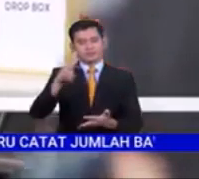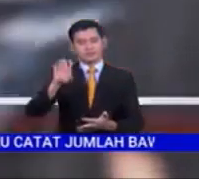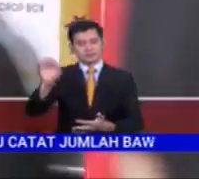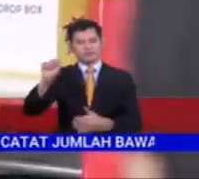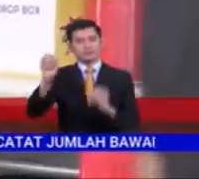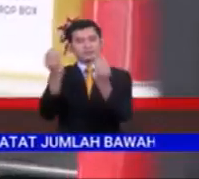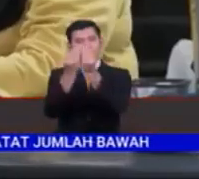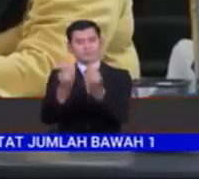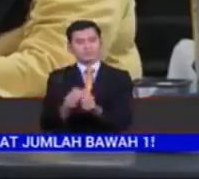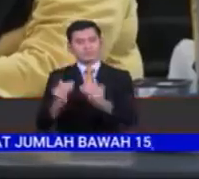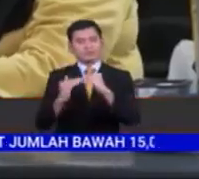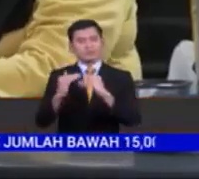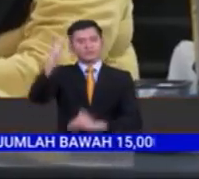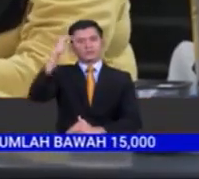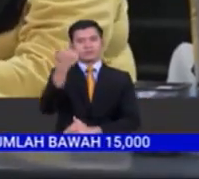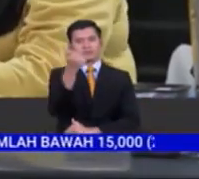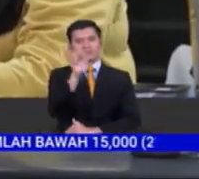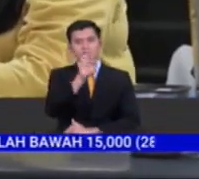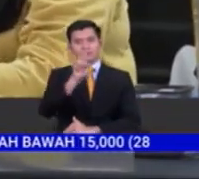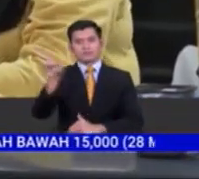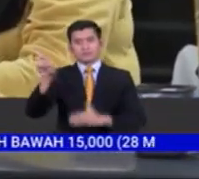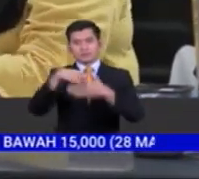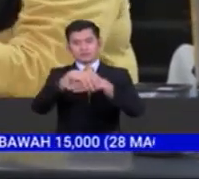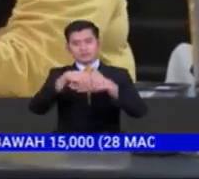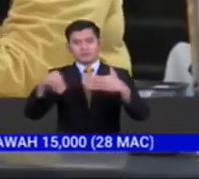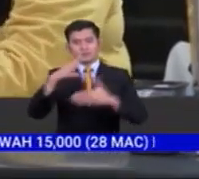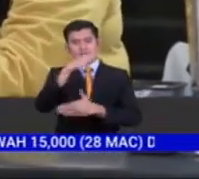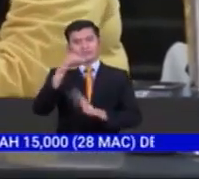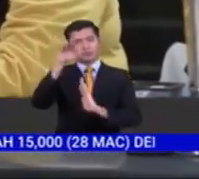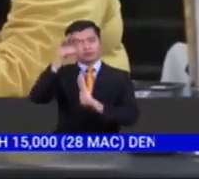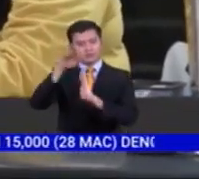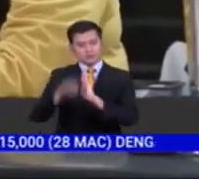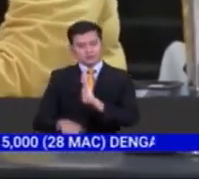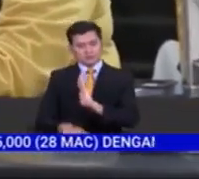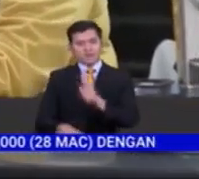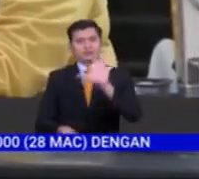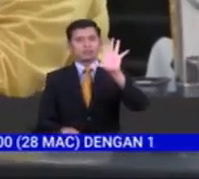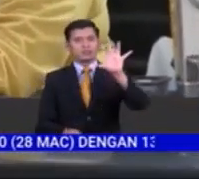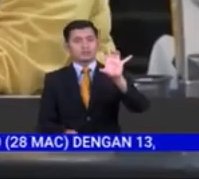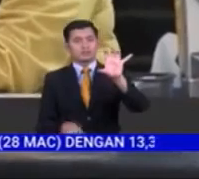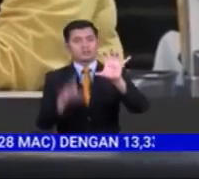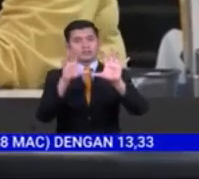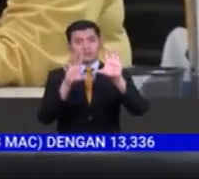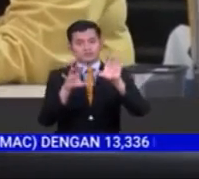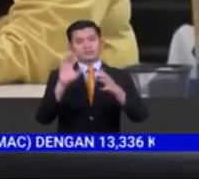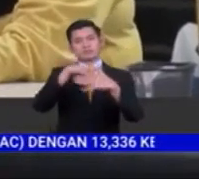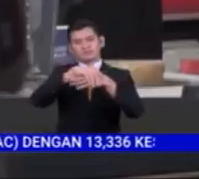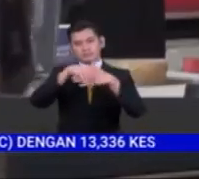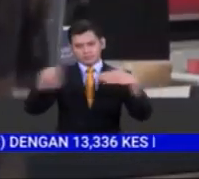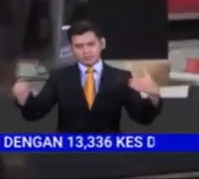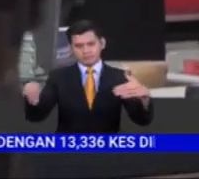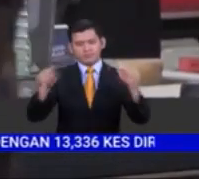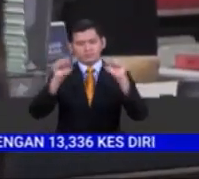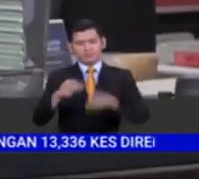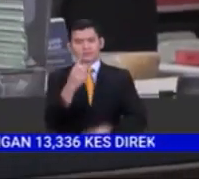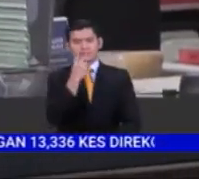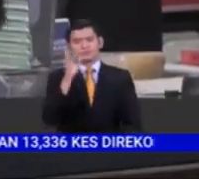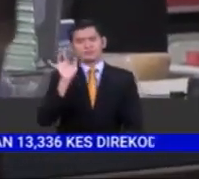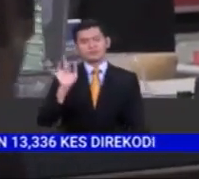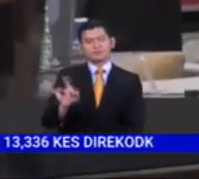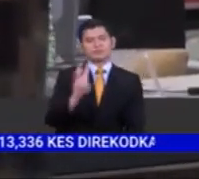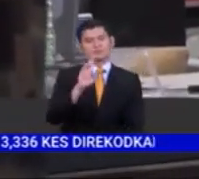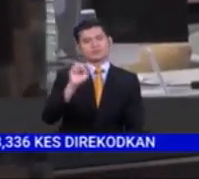boleh dikeluarkan ialah RM10,000 dan minimum RM50. Maklumat lanjut boleh melayari laman web